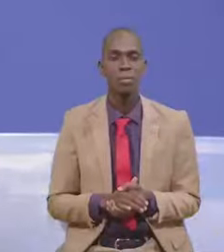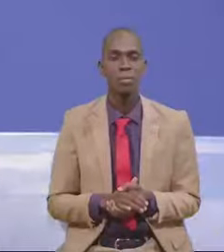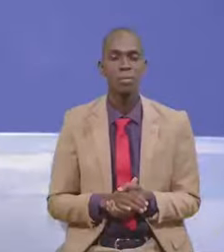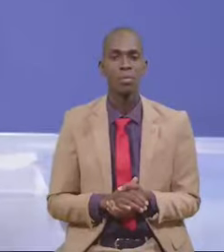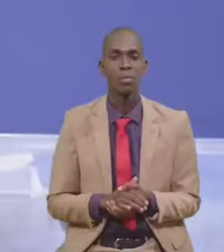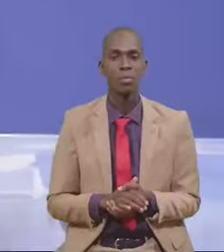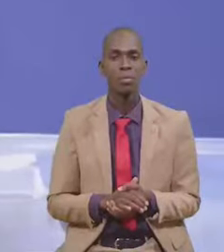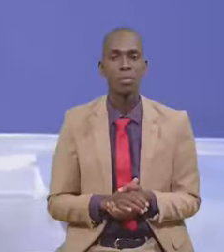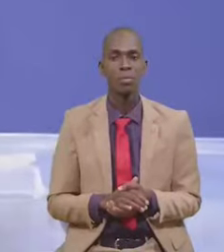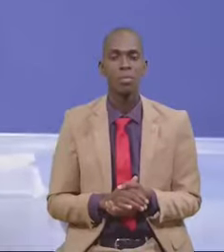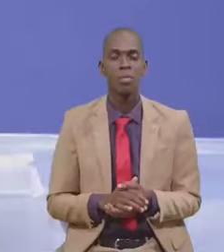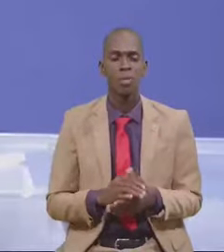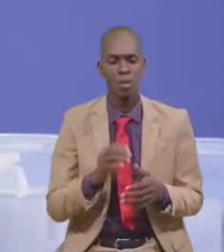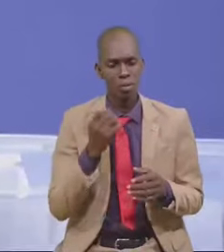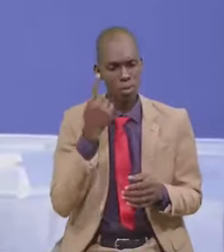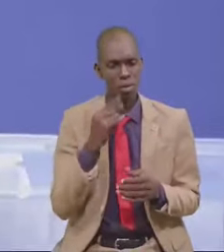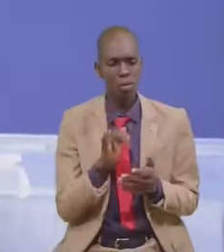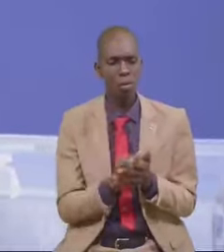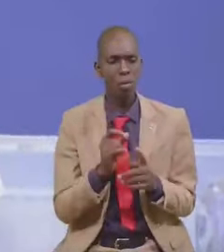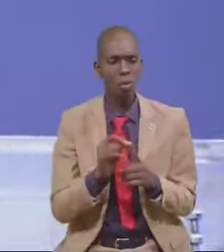Ce mot acquérir ou acheter,